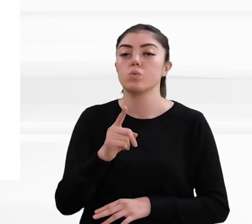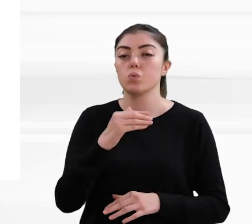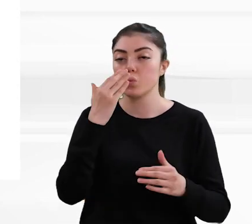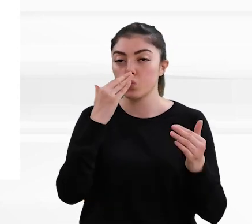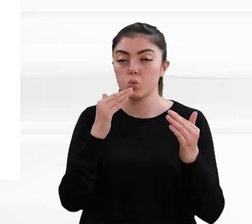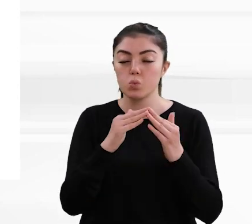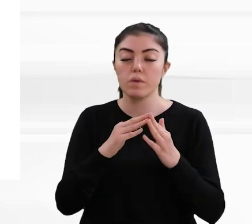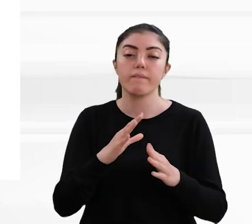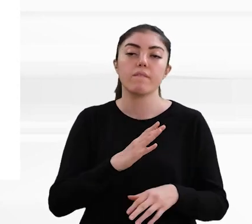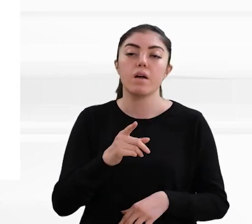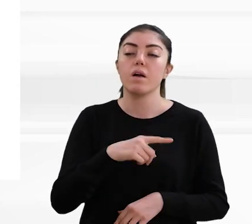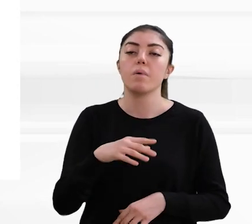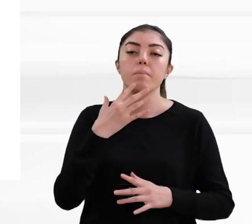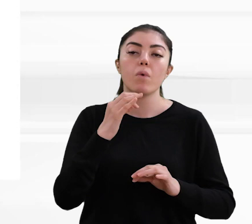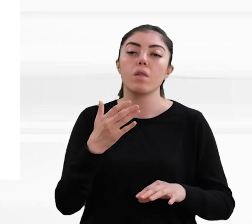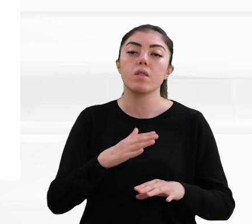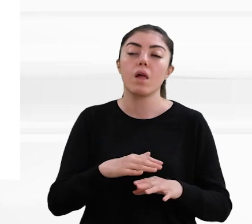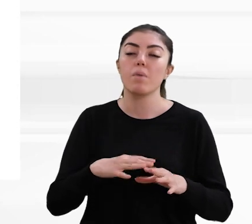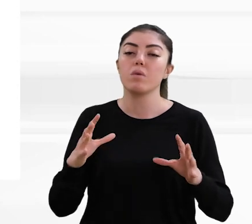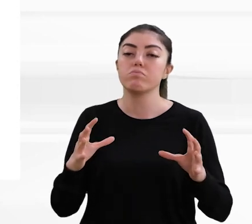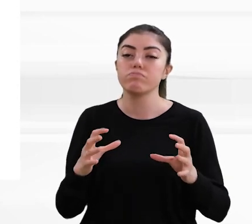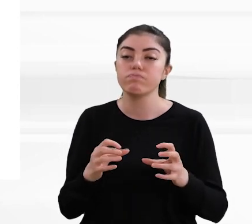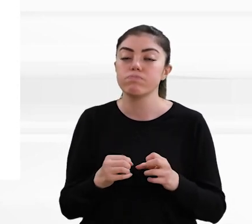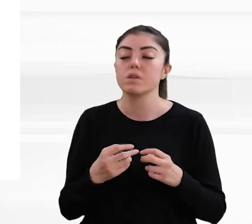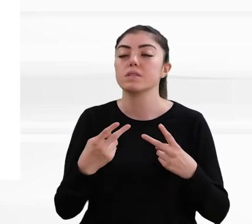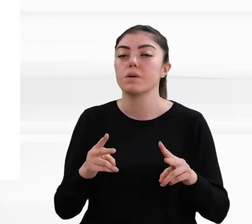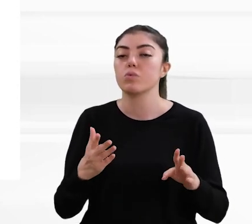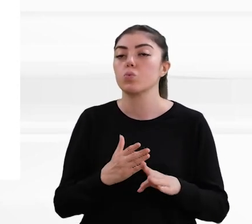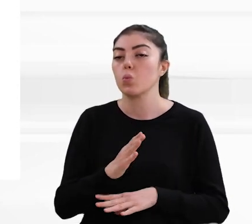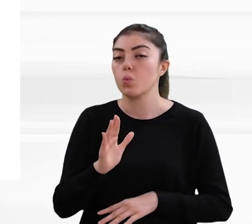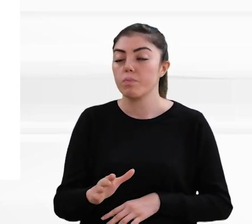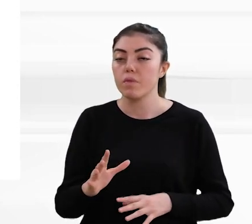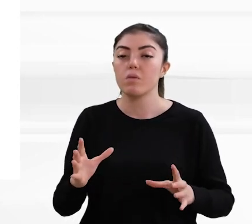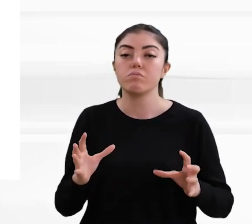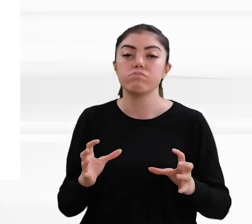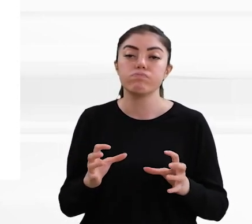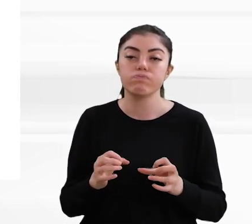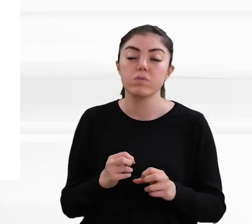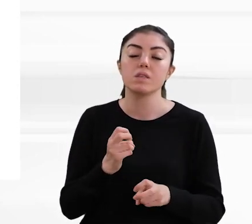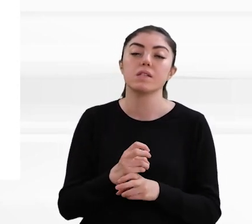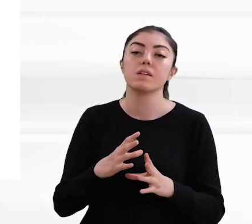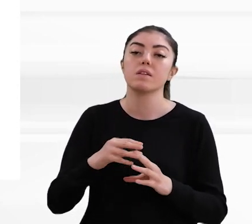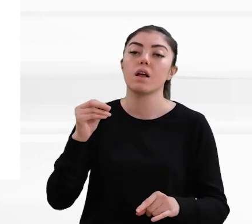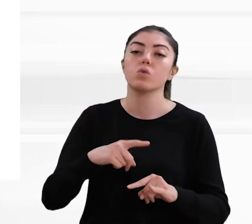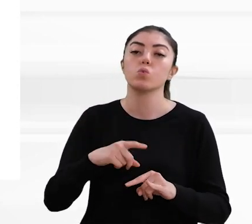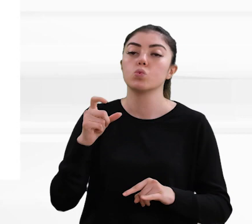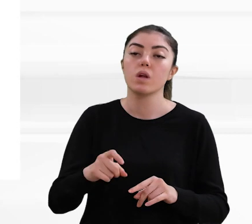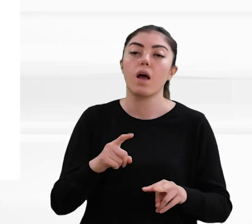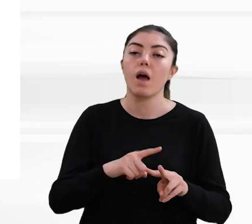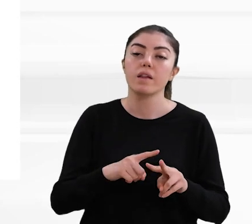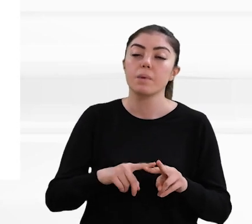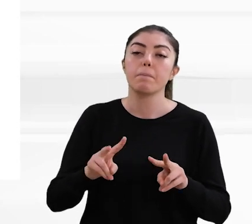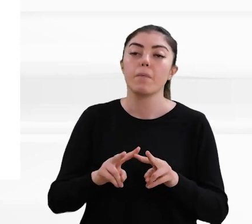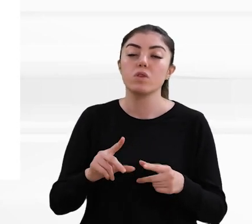gözükme üzerine boşaltılır the böyle yapılıyordu kasılmaya gerçekleşiyordu Doğrudur kasılma sırasında iskelet kası üzerindeki